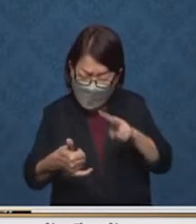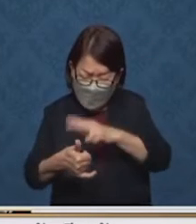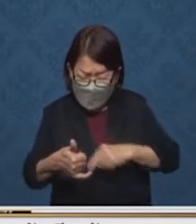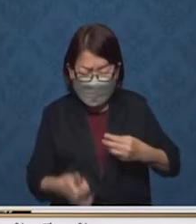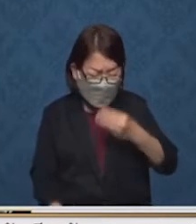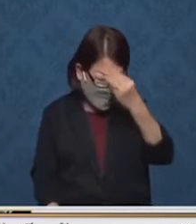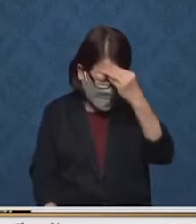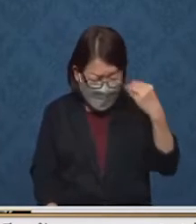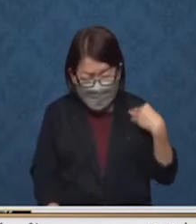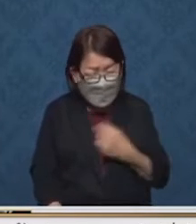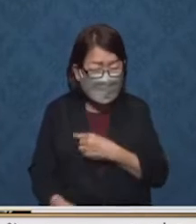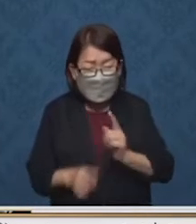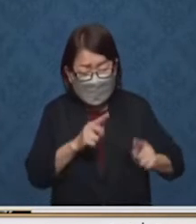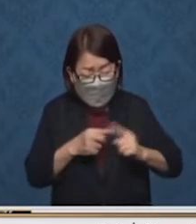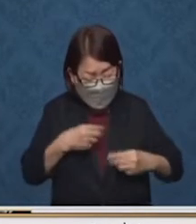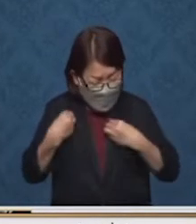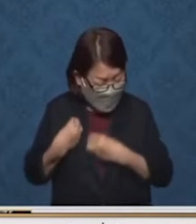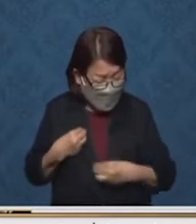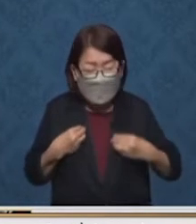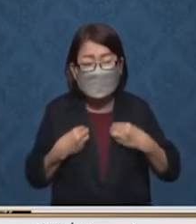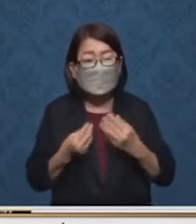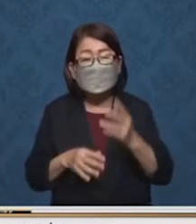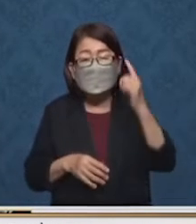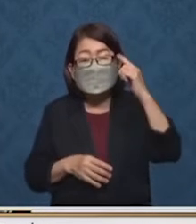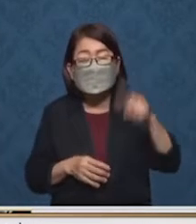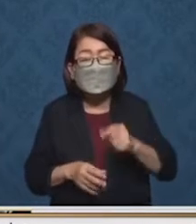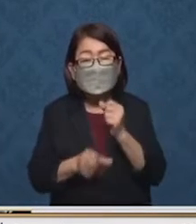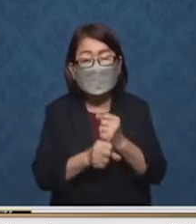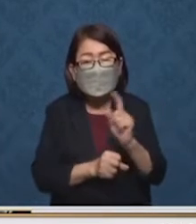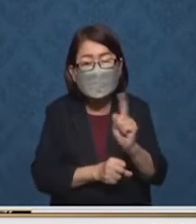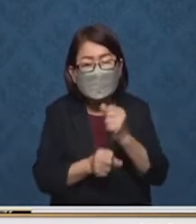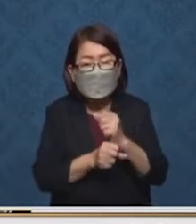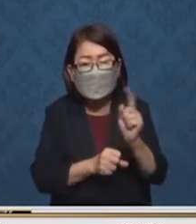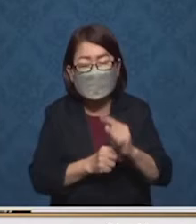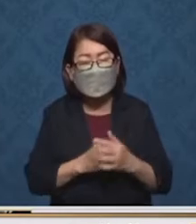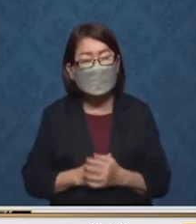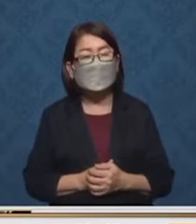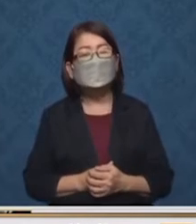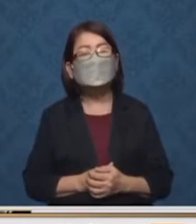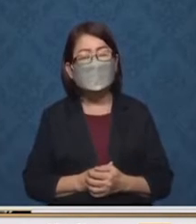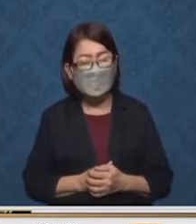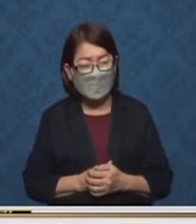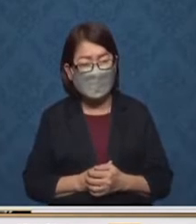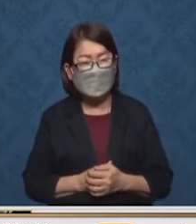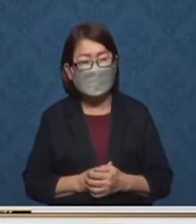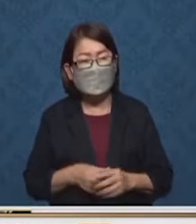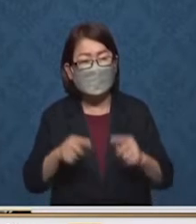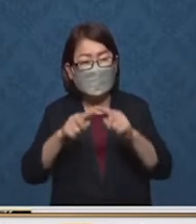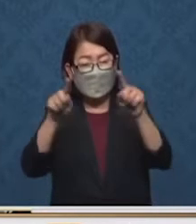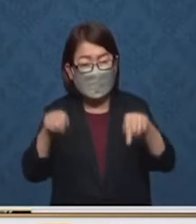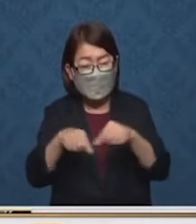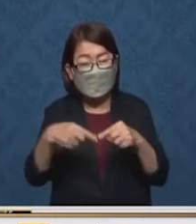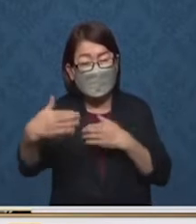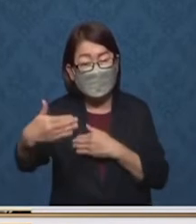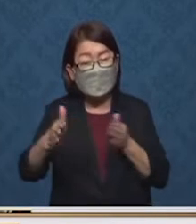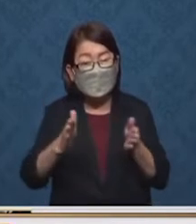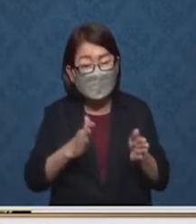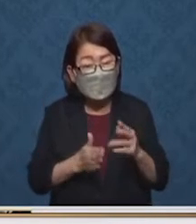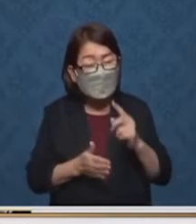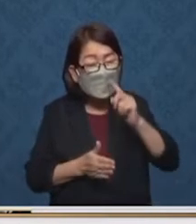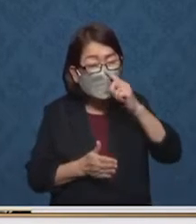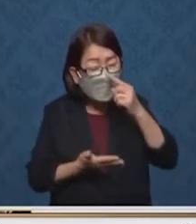ก็ไม่เป็นครับหมอประยุทธ์ทำยังไงครับอาศัยใบตรวจทางห้องปฏิบัติการ